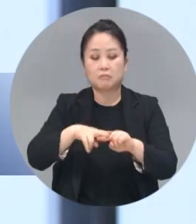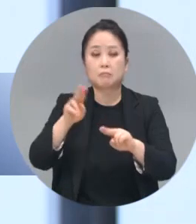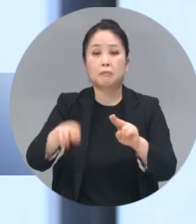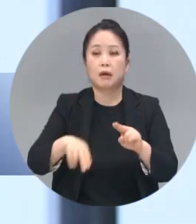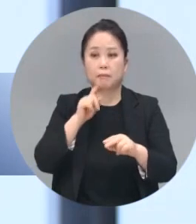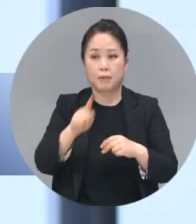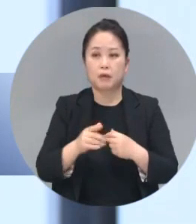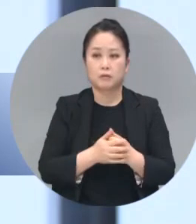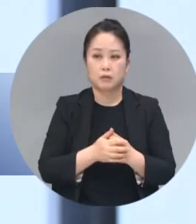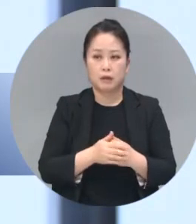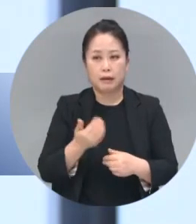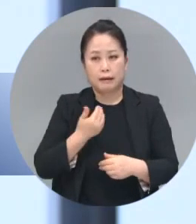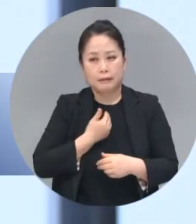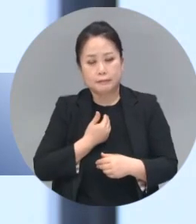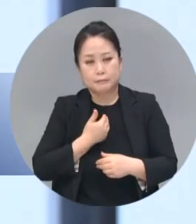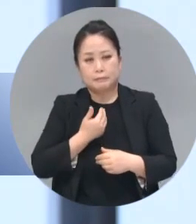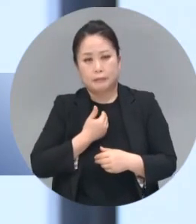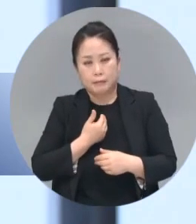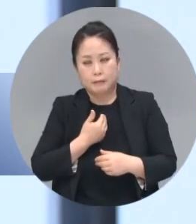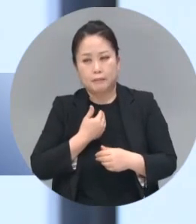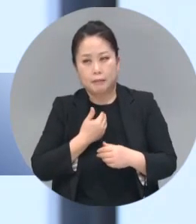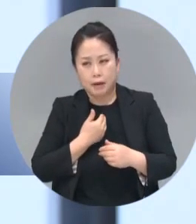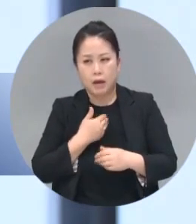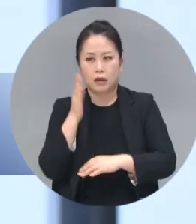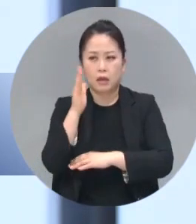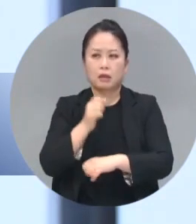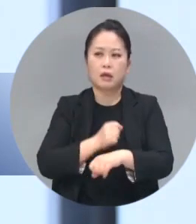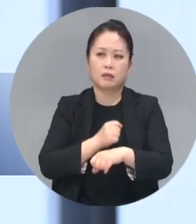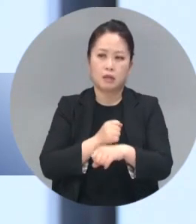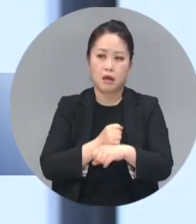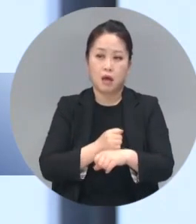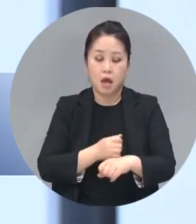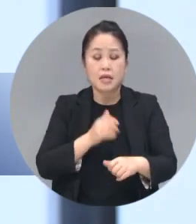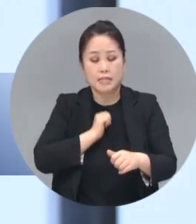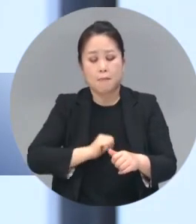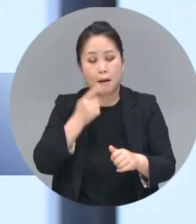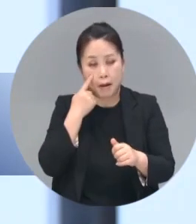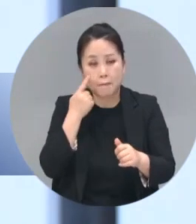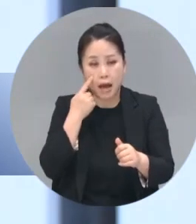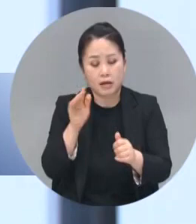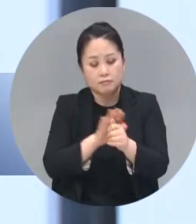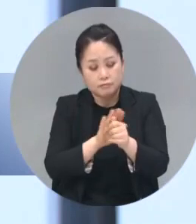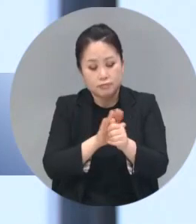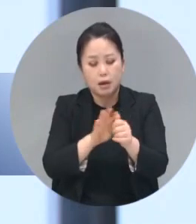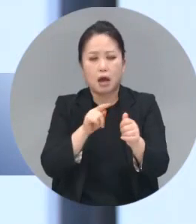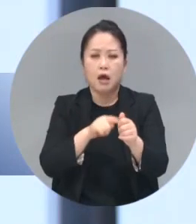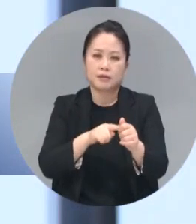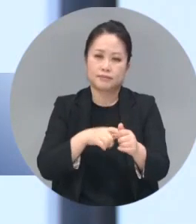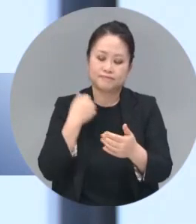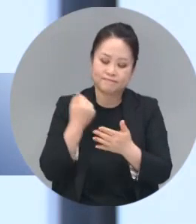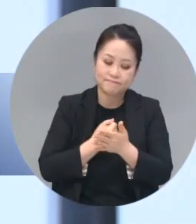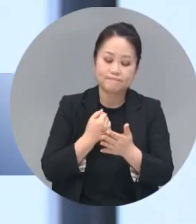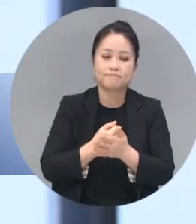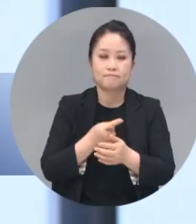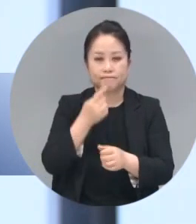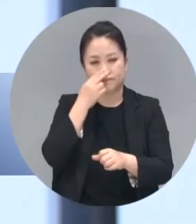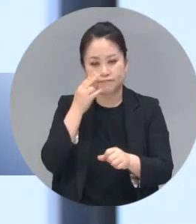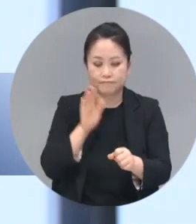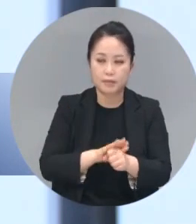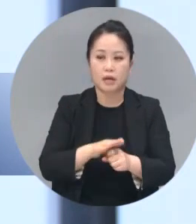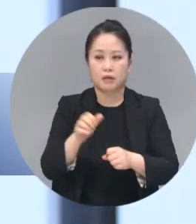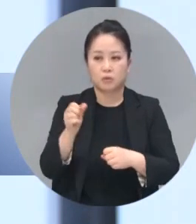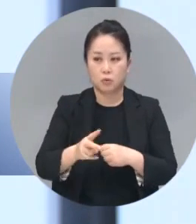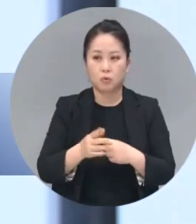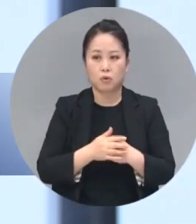탈락하자라고 계속 얘기했던 그 시간들을 제 자신이 너무 한심스러울 정도로 좀 마음이 좀 안